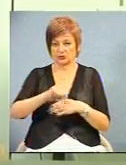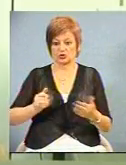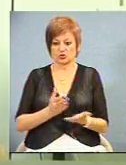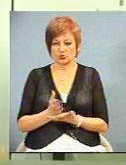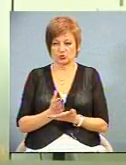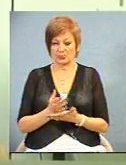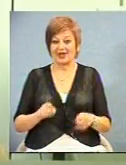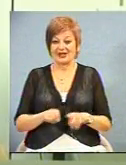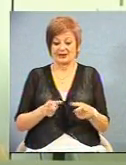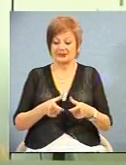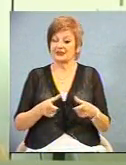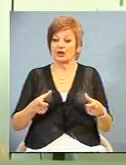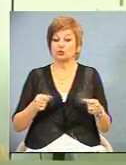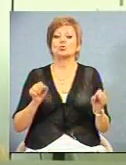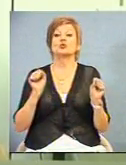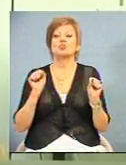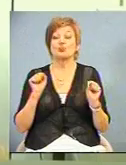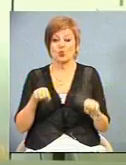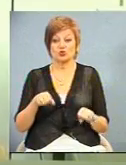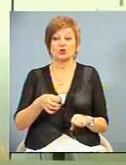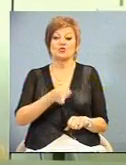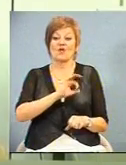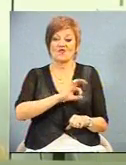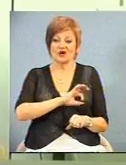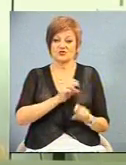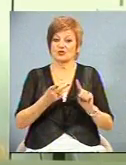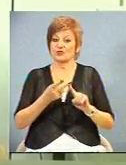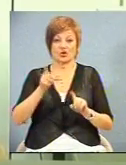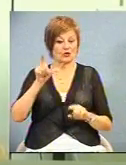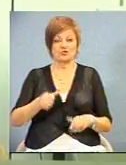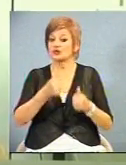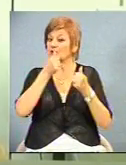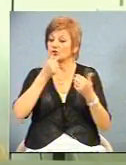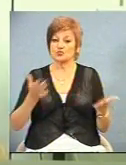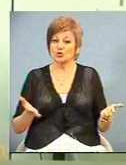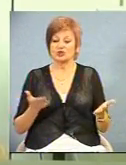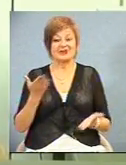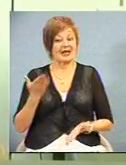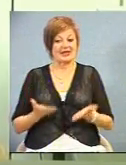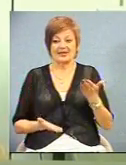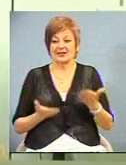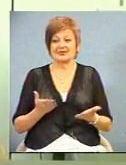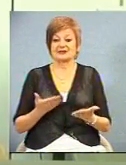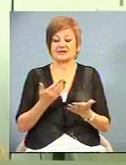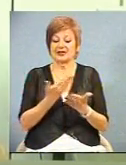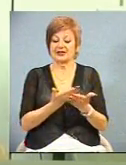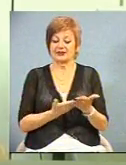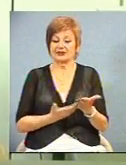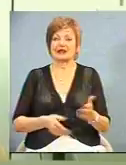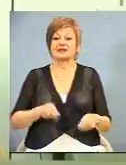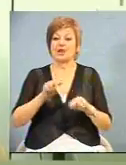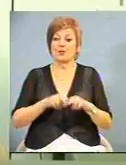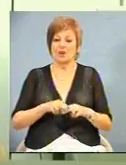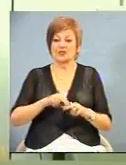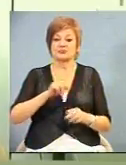такий талон, ну, теоретично можливо, але використовуватися другий чоловік їм не зможе, тому що якщо дані паспорта не